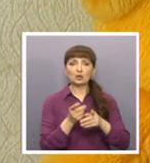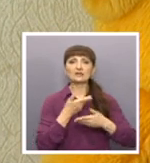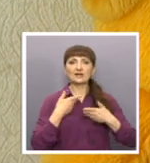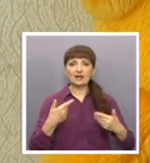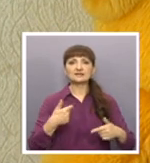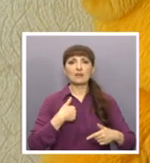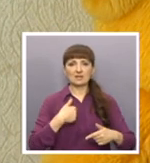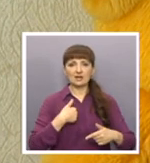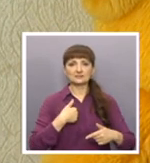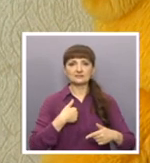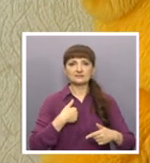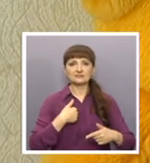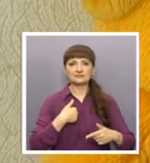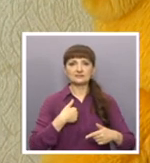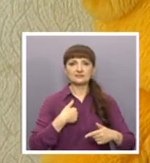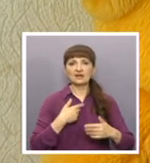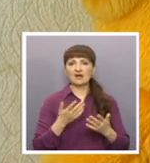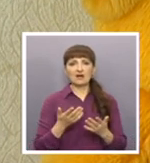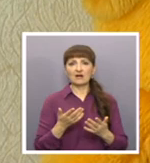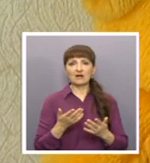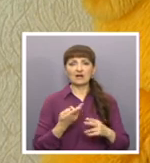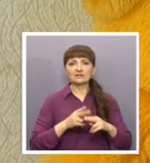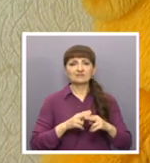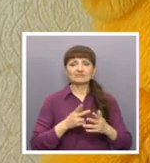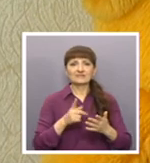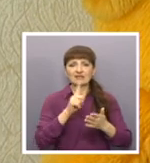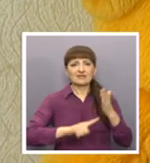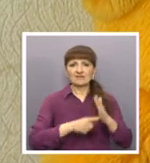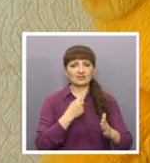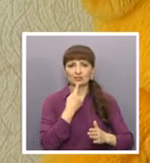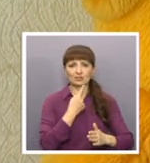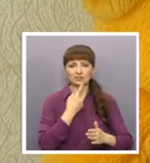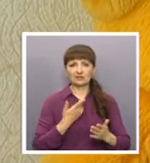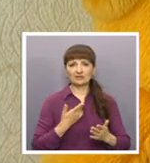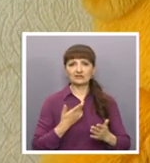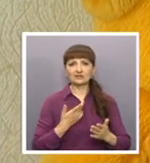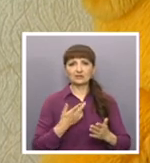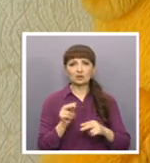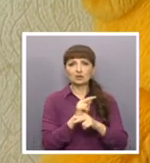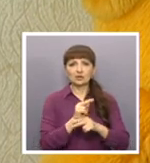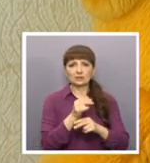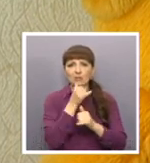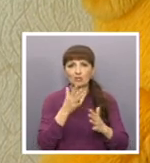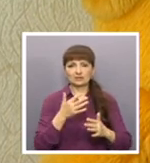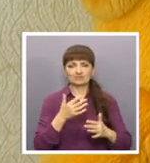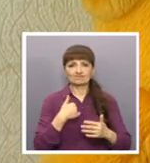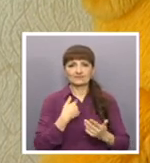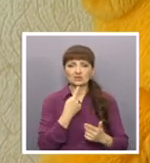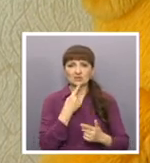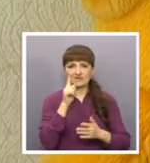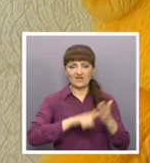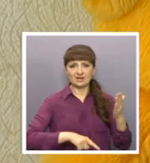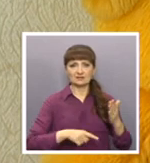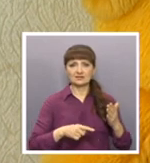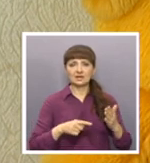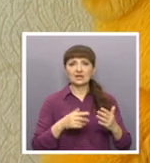для меня, как-то, ну, ты не веришь в это еще так осознанно. Не знаю, для меня, наверное, только сейчас это вот так